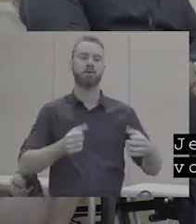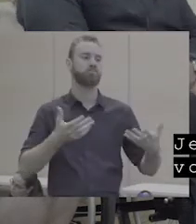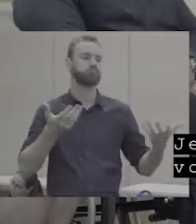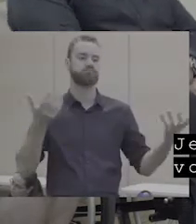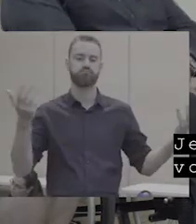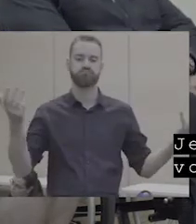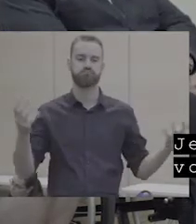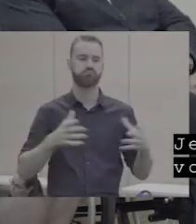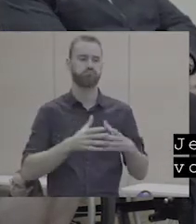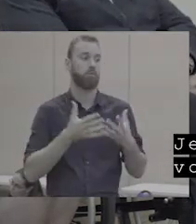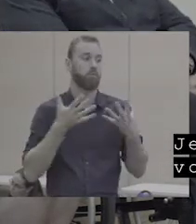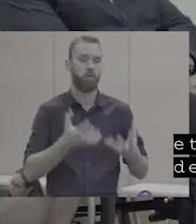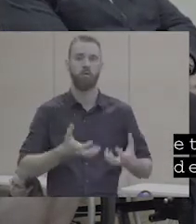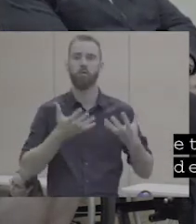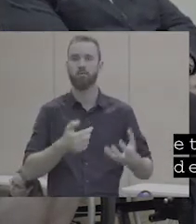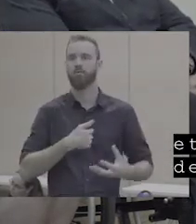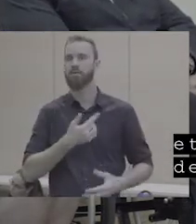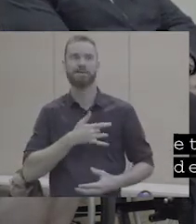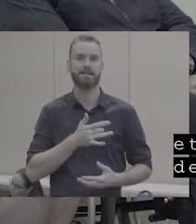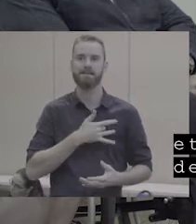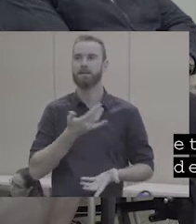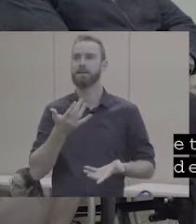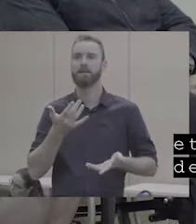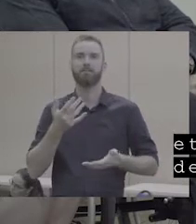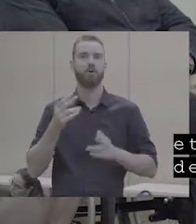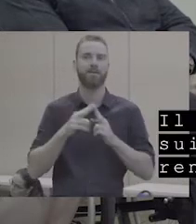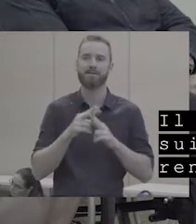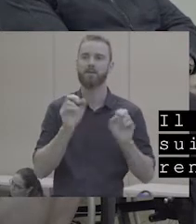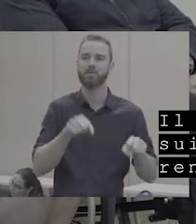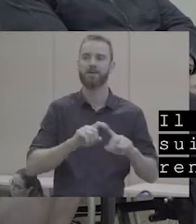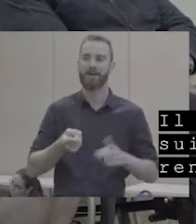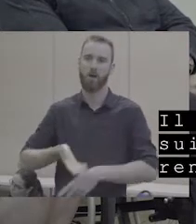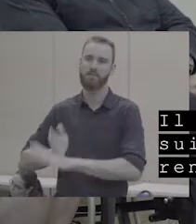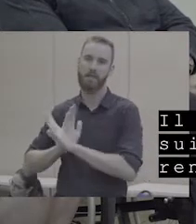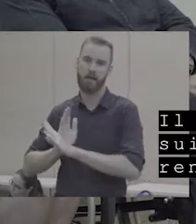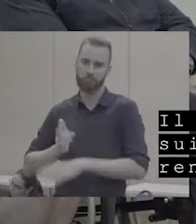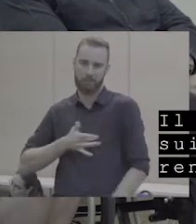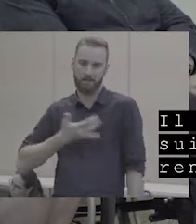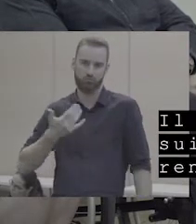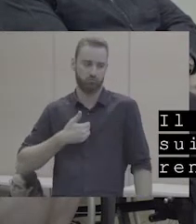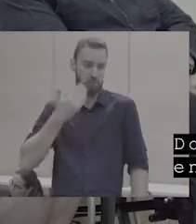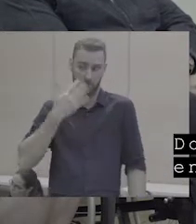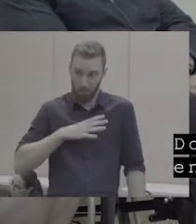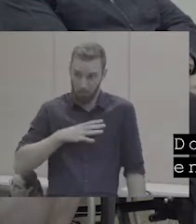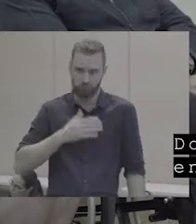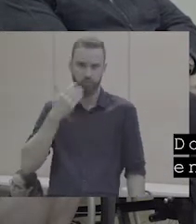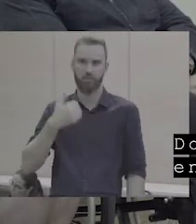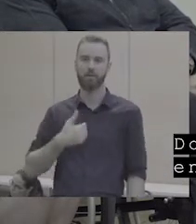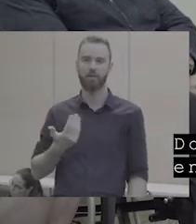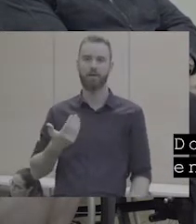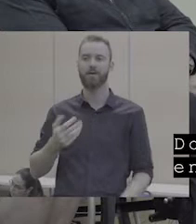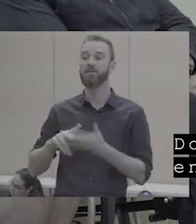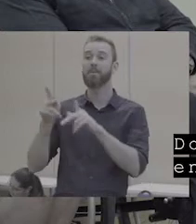grande volonté, la plus grande sensibilité, les plus grandes connaissances. Il y a des obstacles que je ne suis même pas capable de me rendre compte qui existent. Donc, une personne qui est en